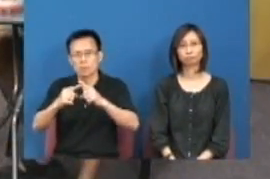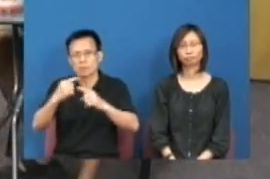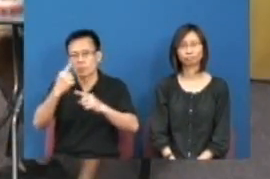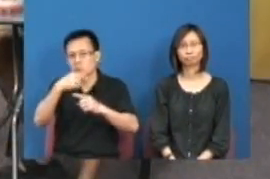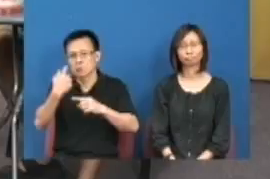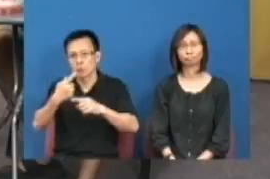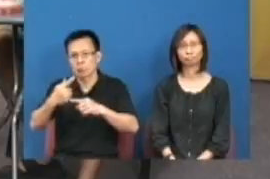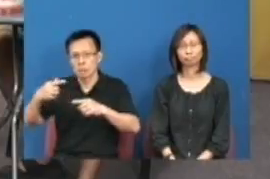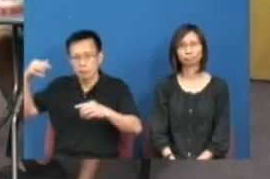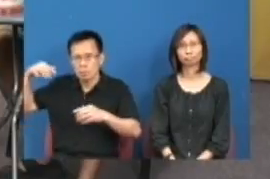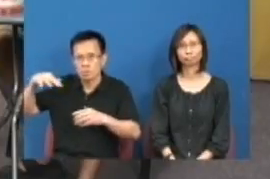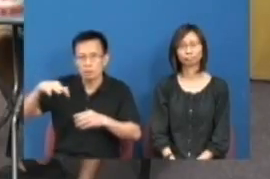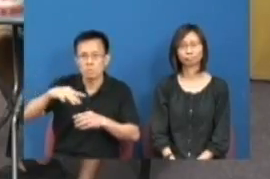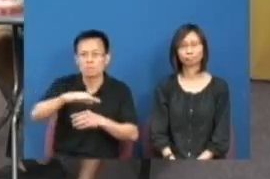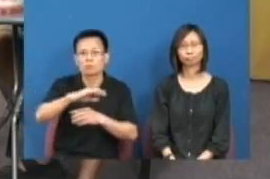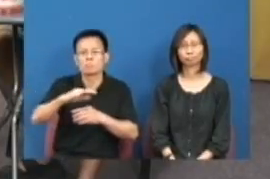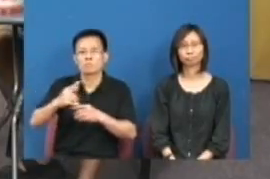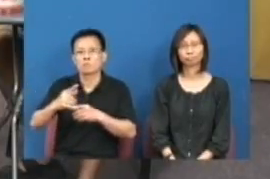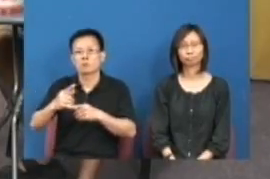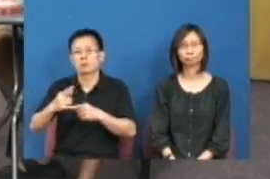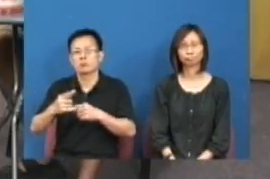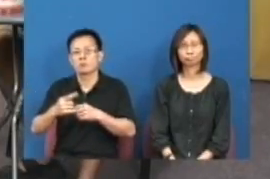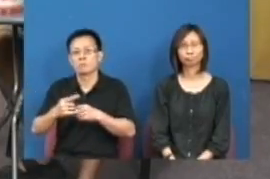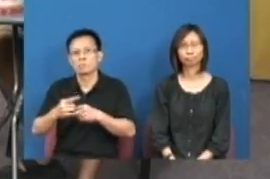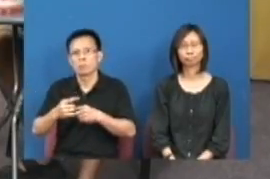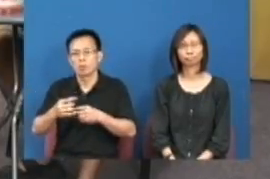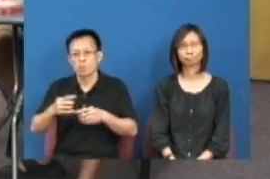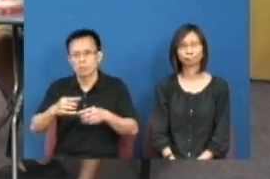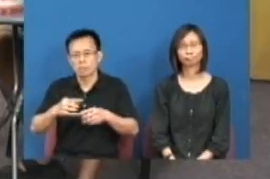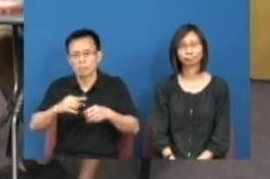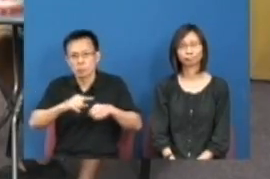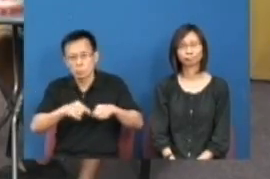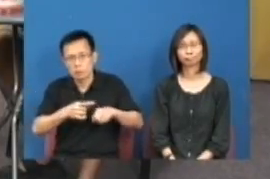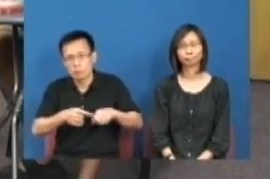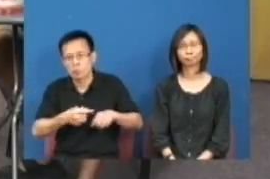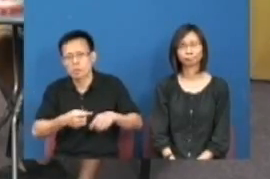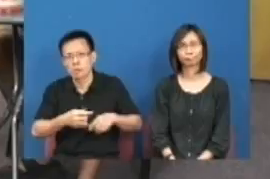就係話，冇錢嘅人向呢一個較為平嘅地方。